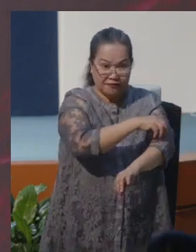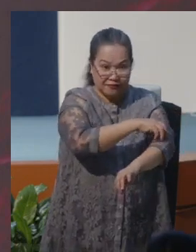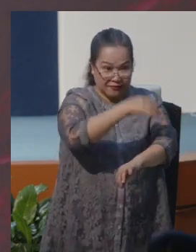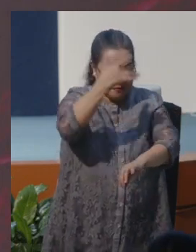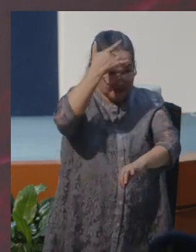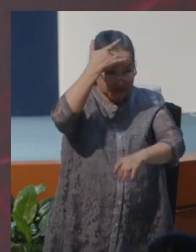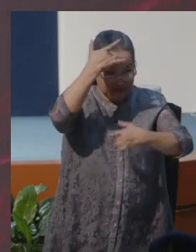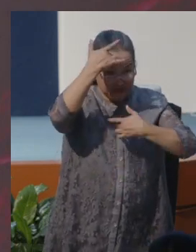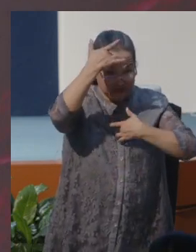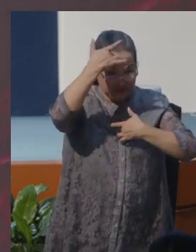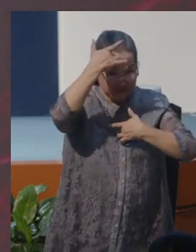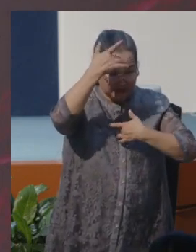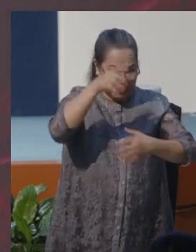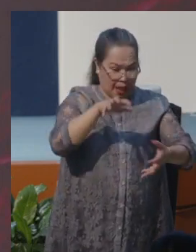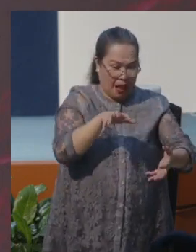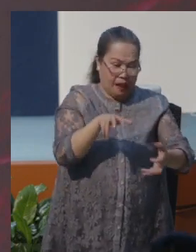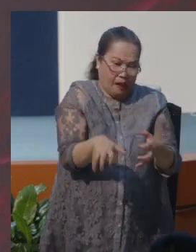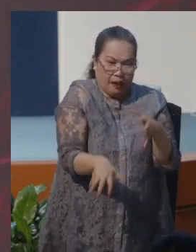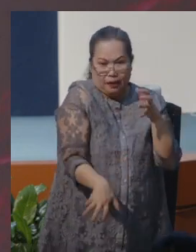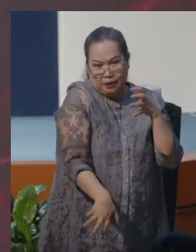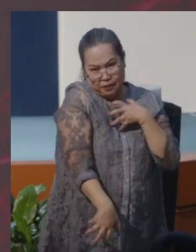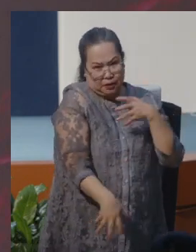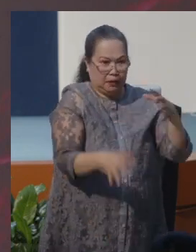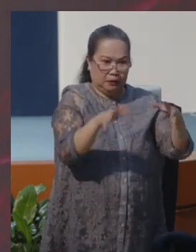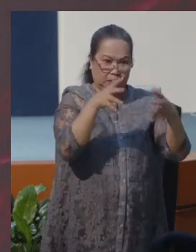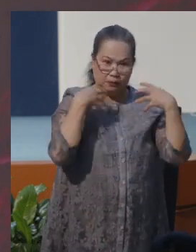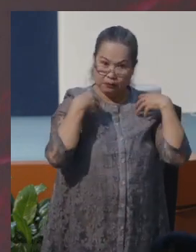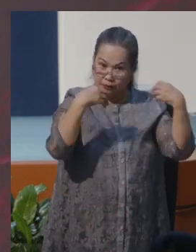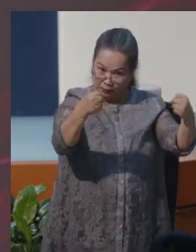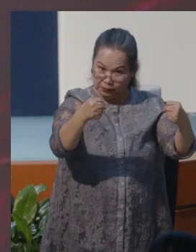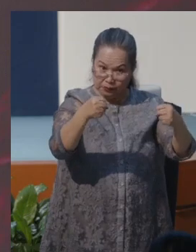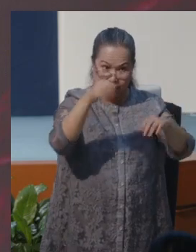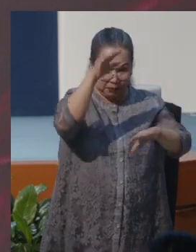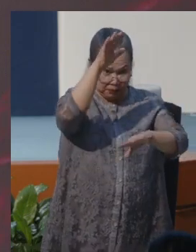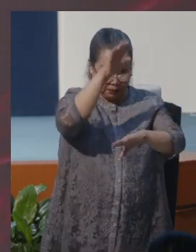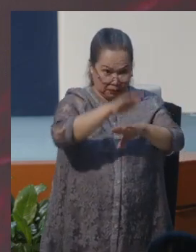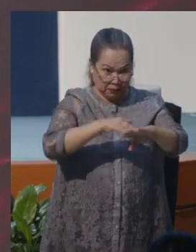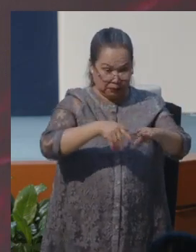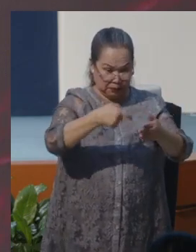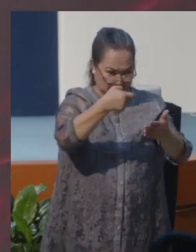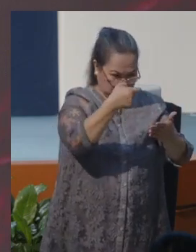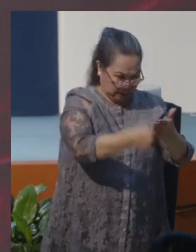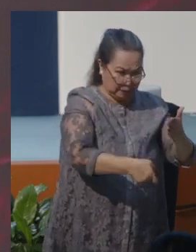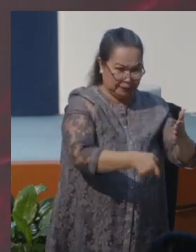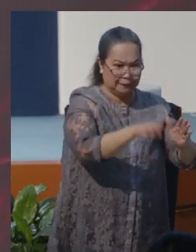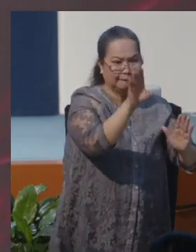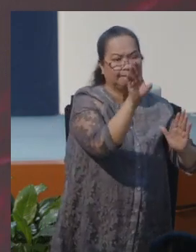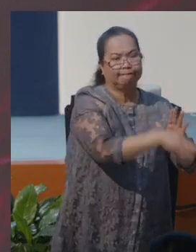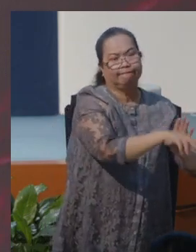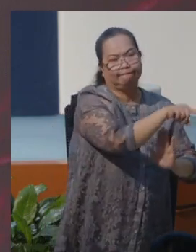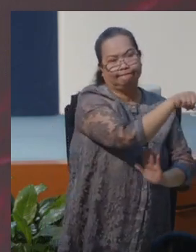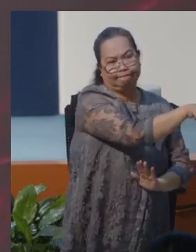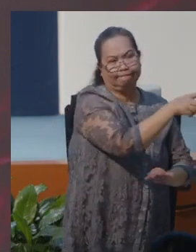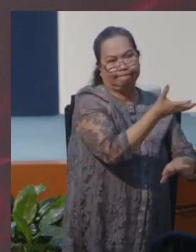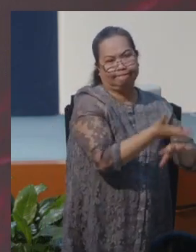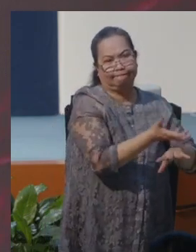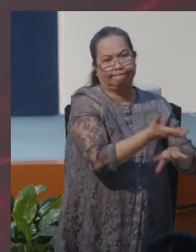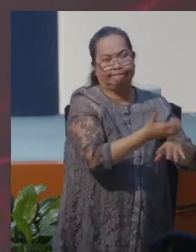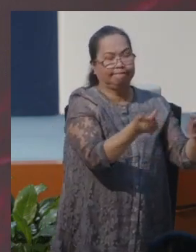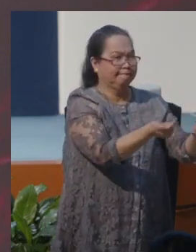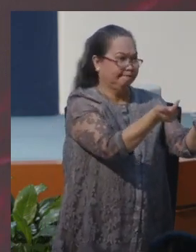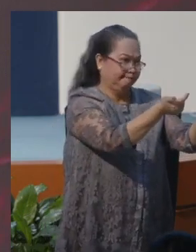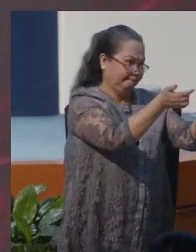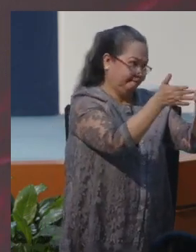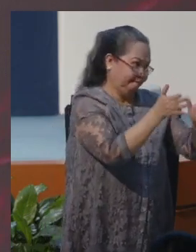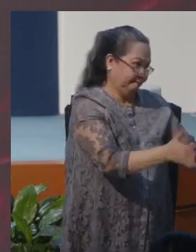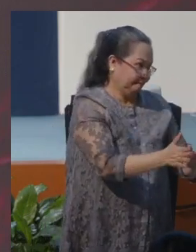ng isang paralitiko, at ang pagtawag ng isang tax collector, mambubuwis, na